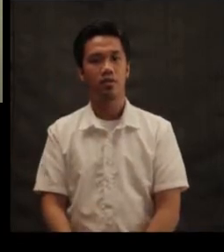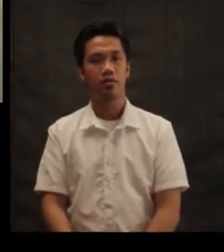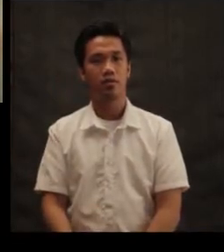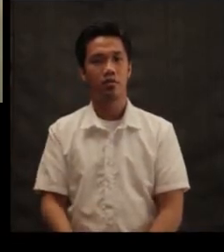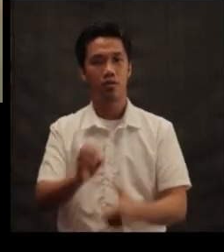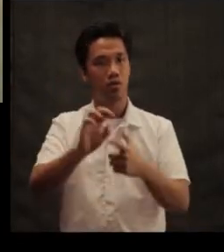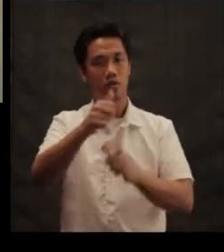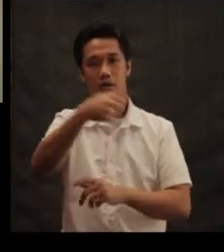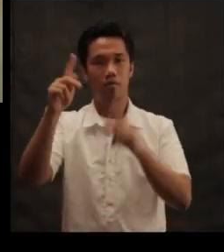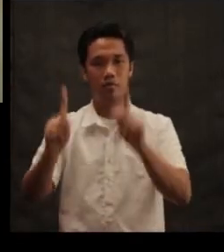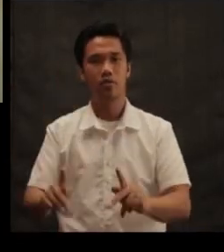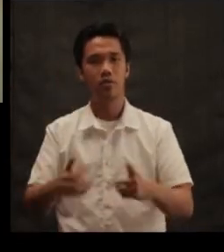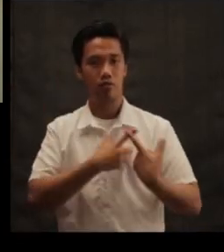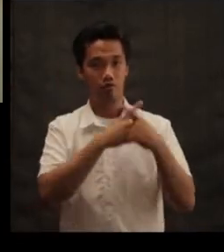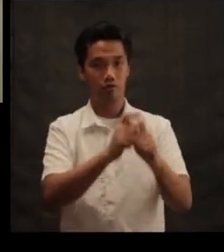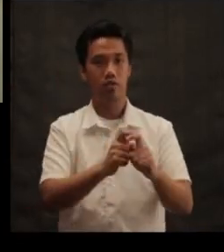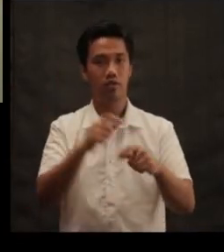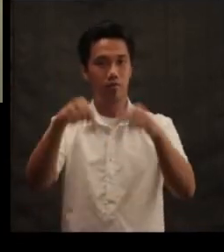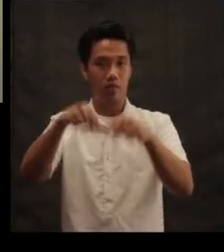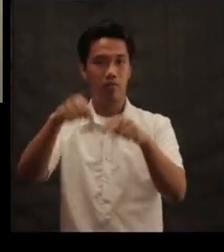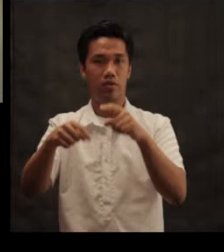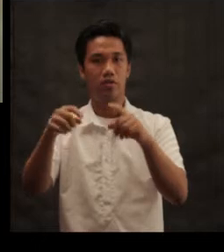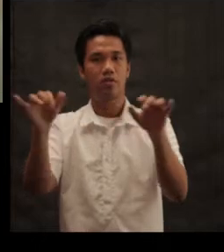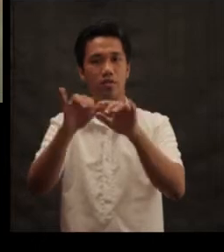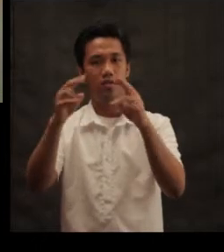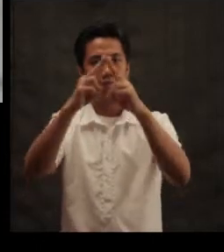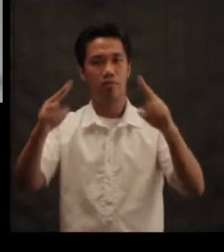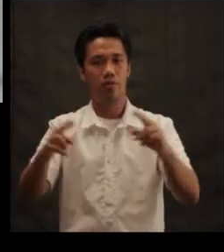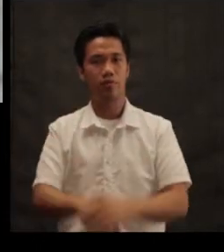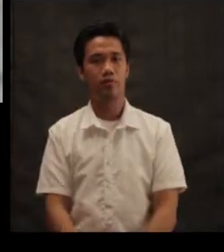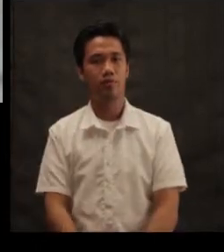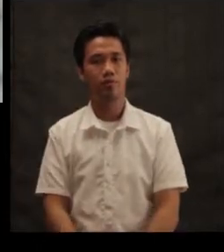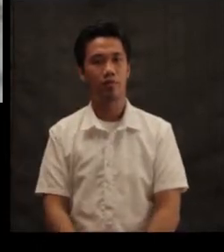o sino mang pinagkakatiwalaan ng PWD na kasama niya sa bahay.